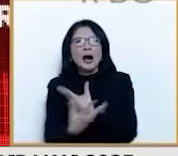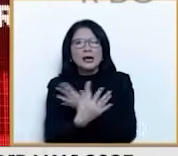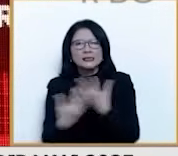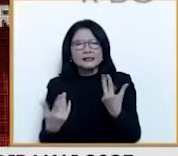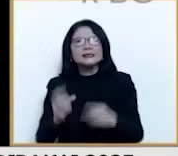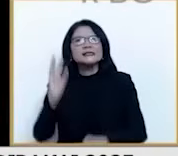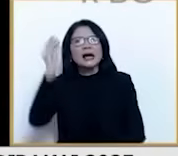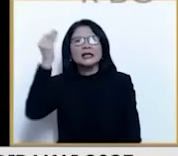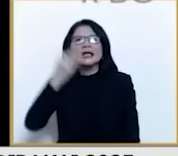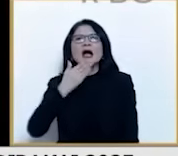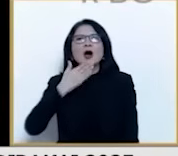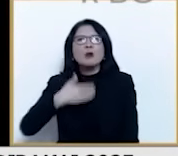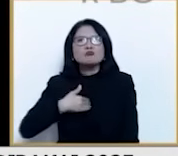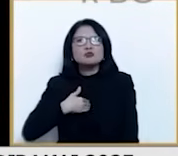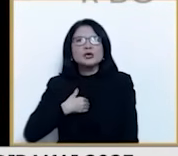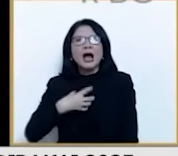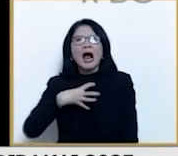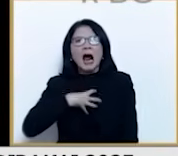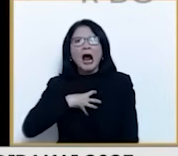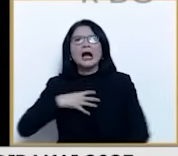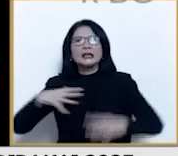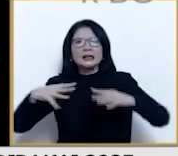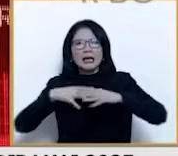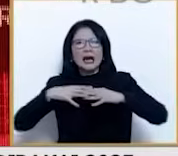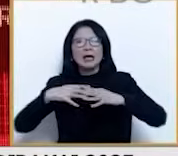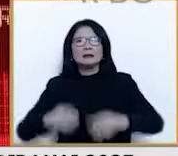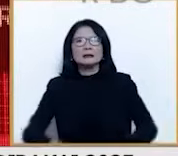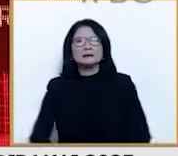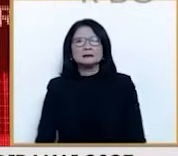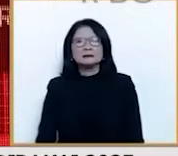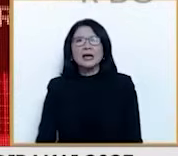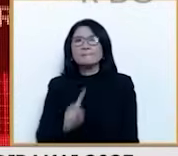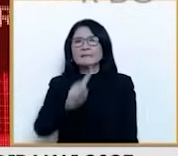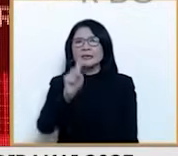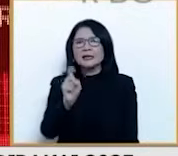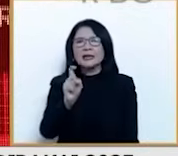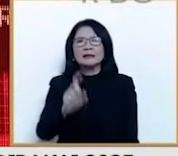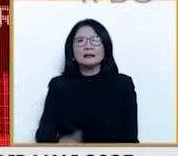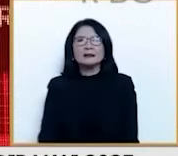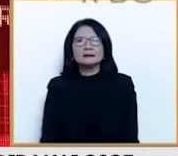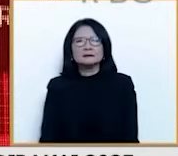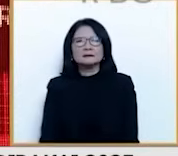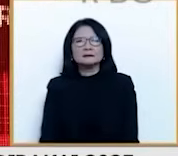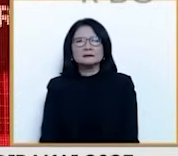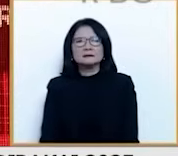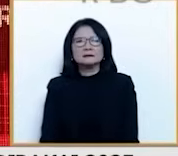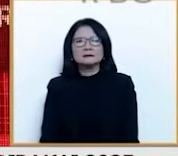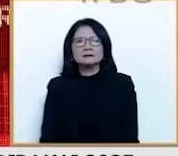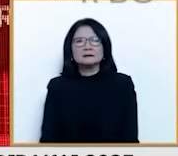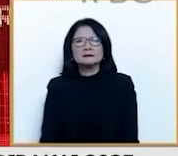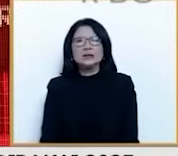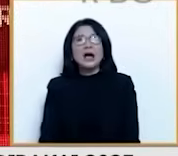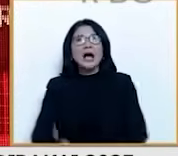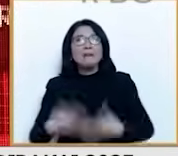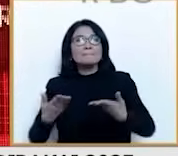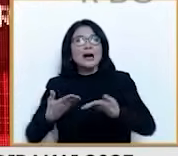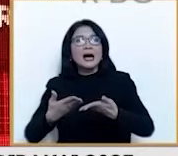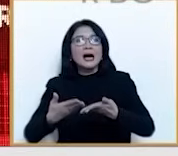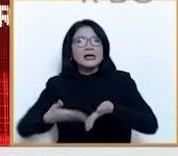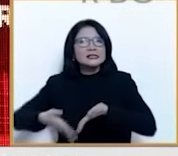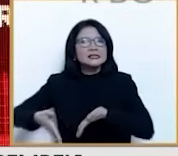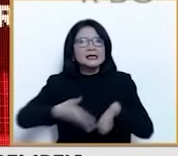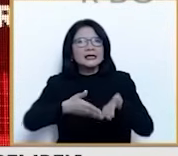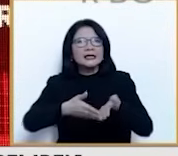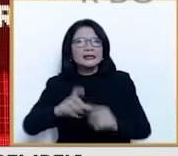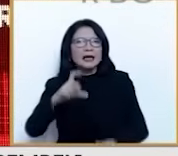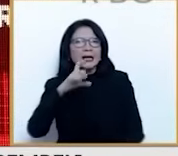Jakarta memiliki hak atas tanah. Pertanyaannya, apa strategi dan